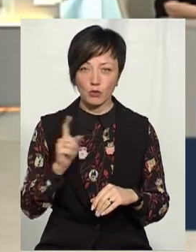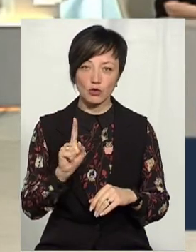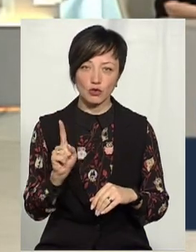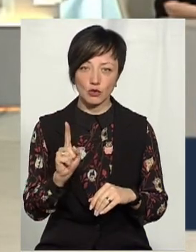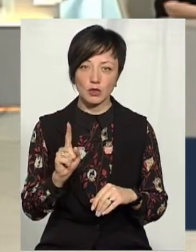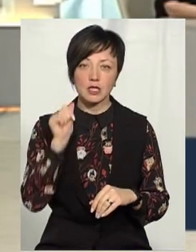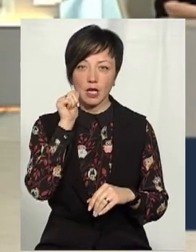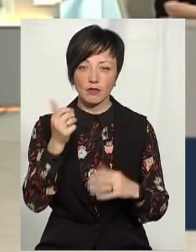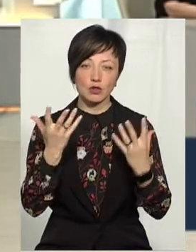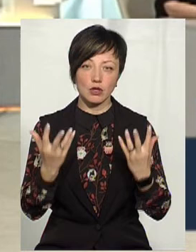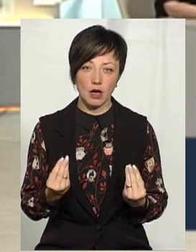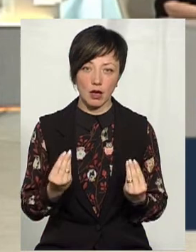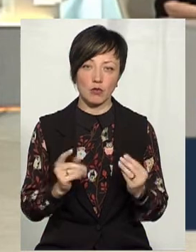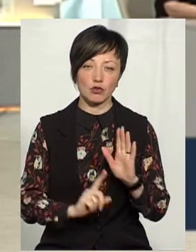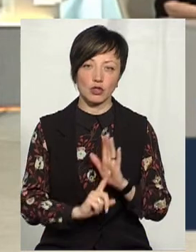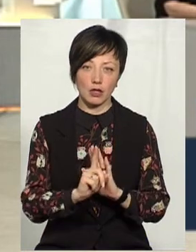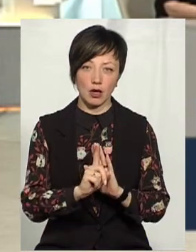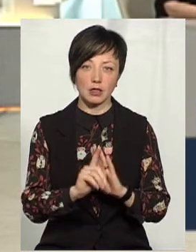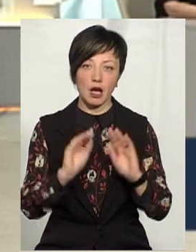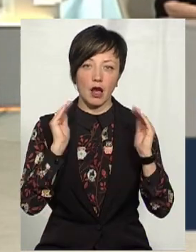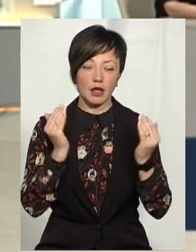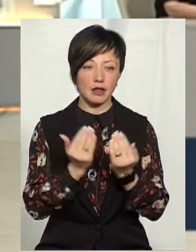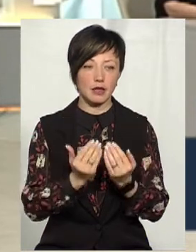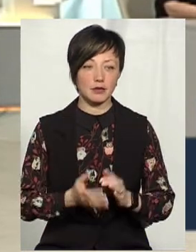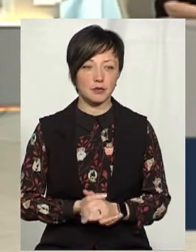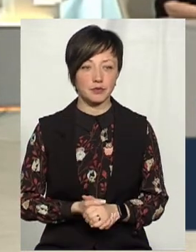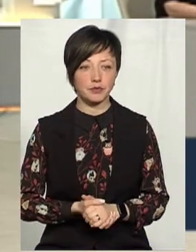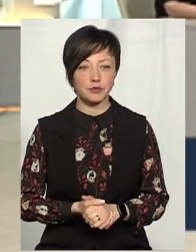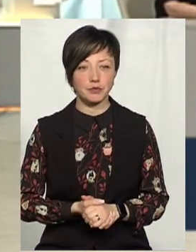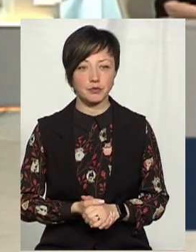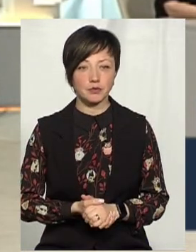що ніби з завтрашнього дня в нас починається карантин.